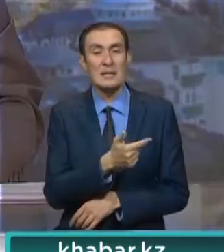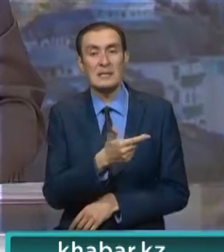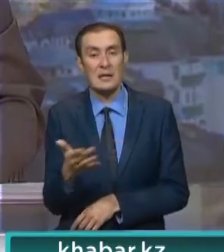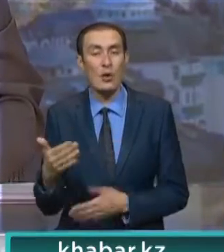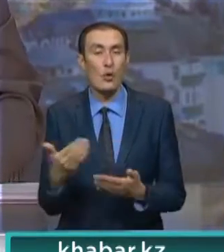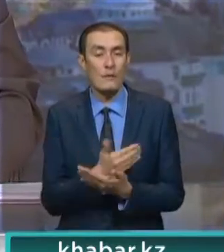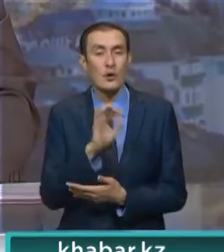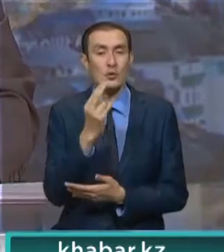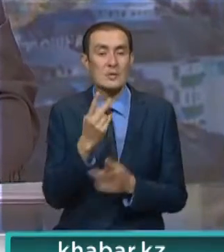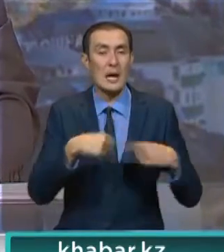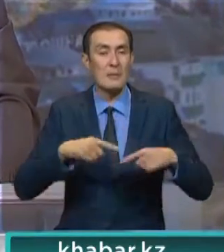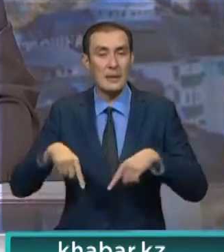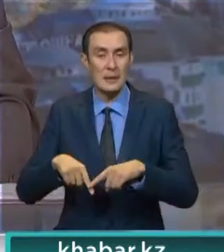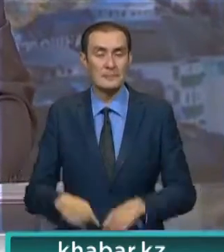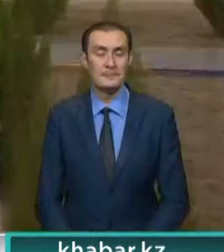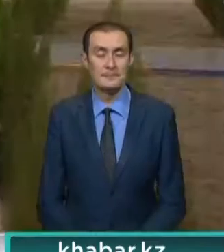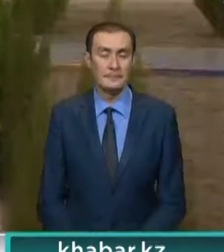нескольких новых социальных объектах.